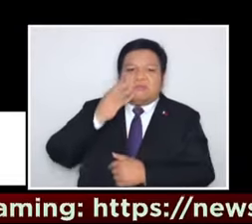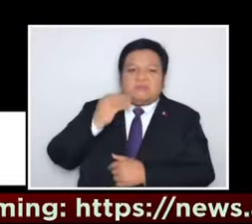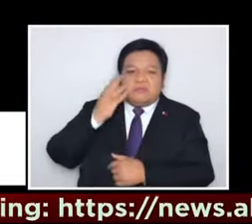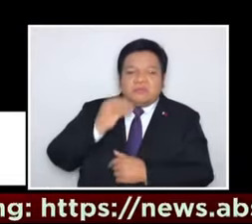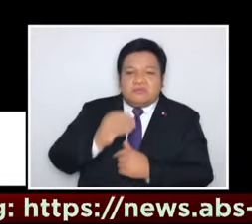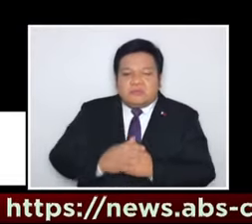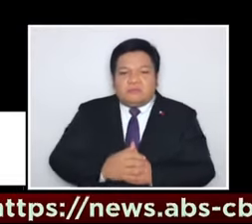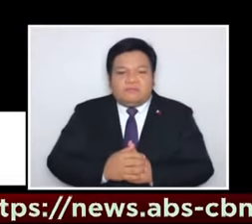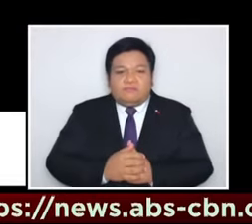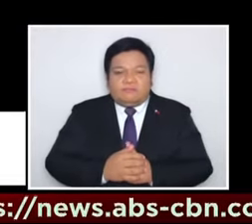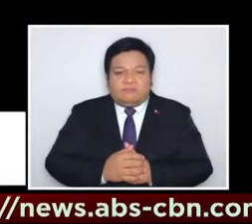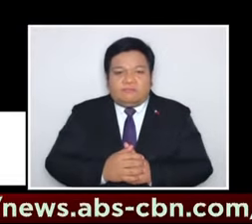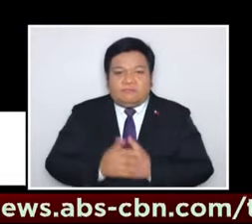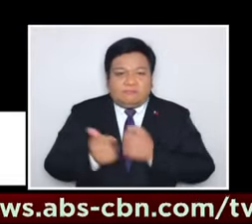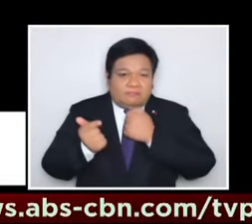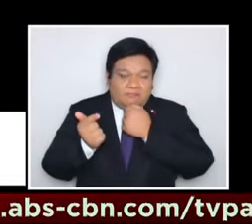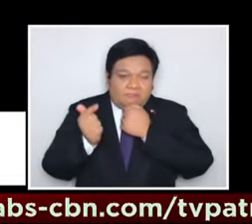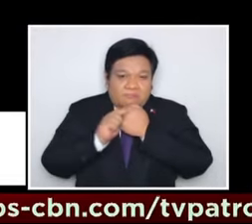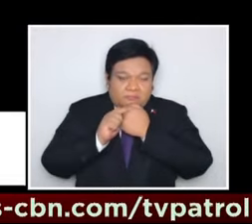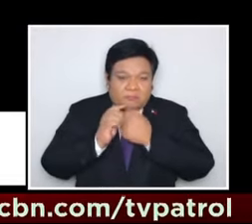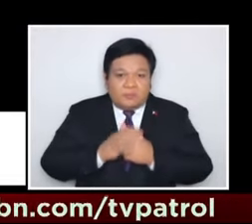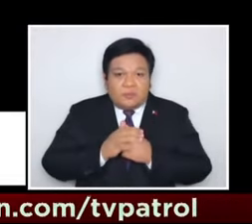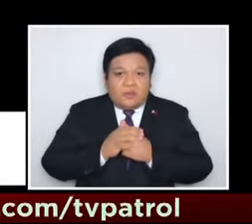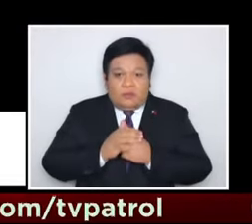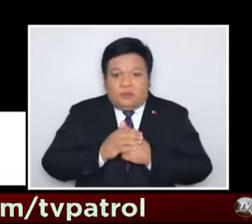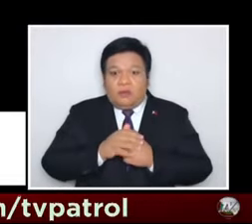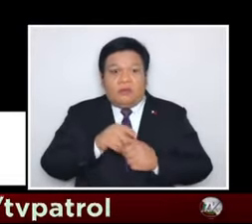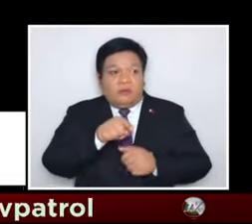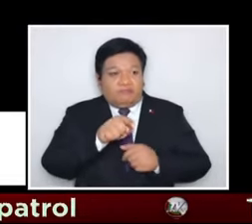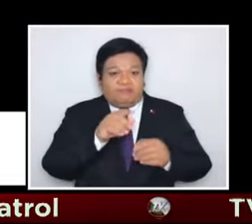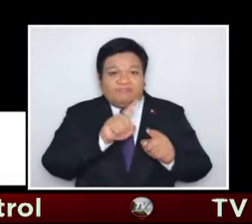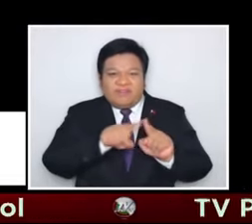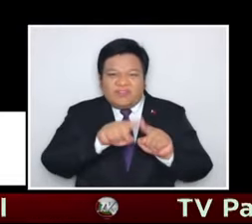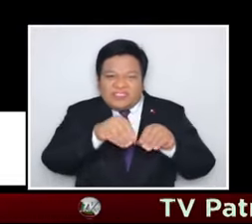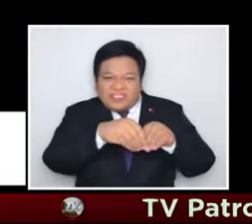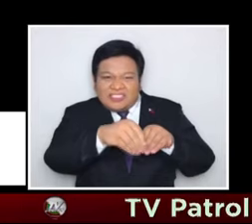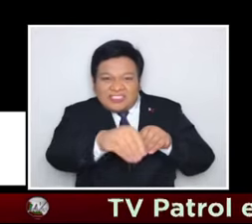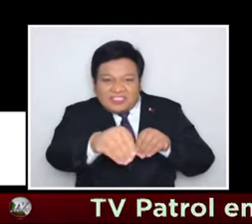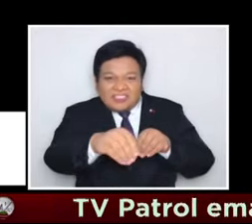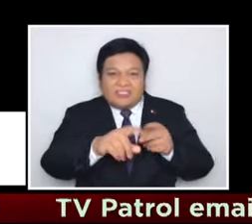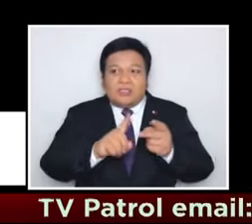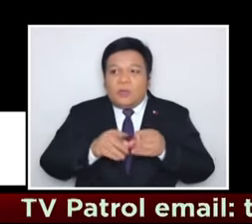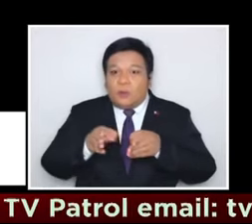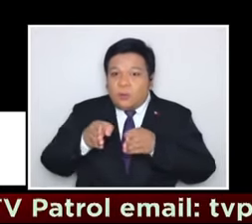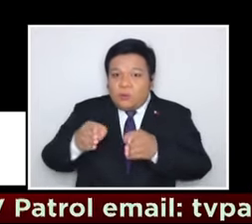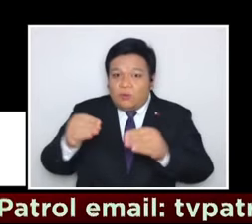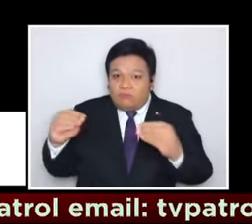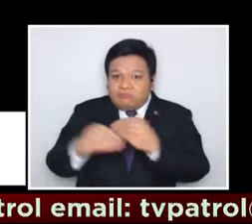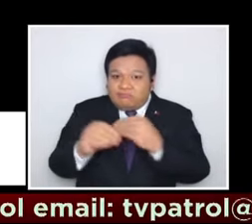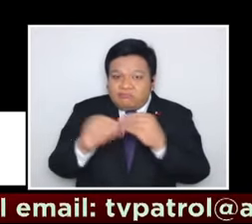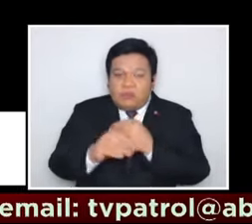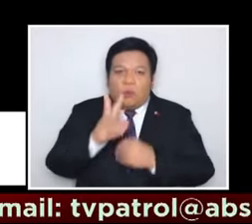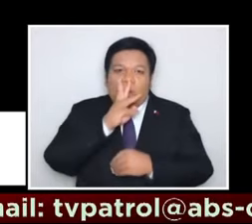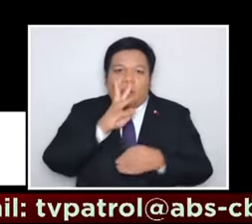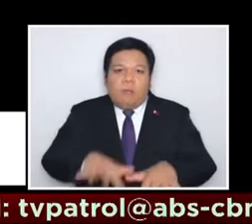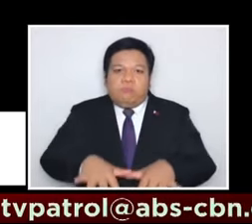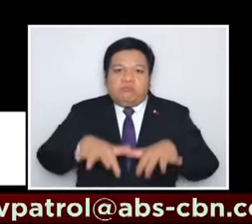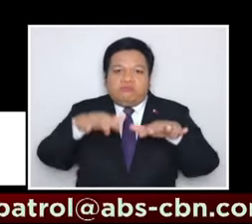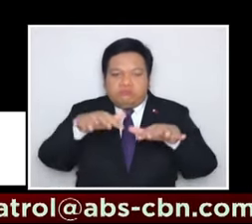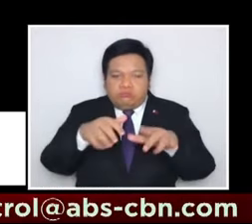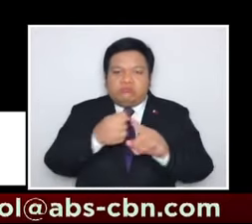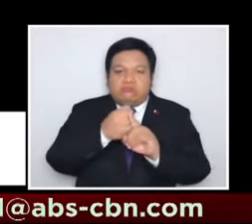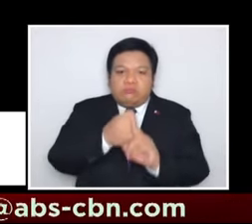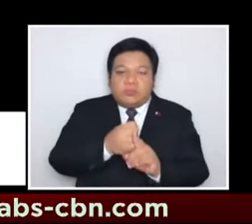Lagpas tao ang baha sa ilang palayan at kalsada sa Ormoc City. May mga residenteng hindi agad nakalikas sa